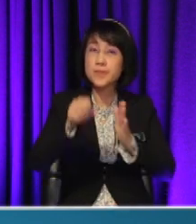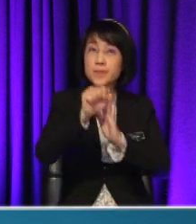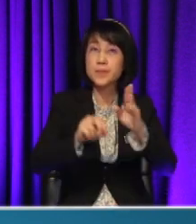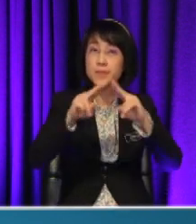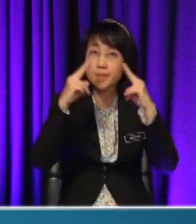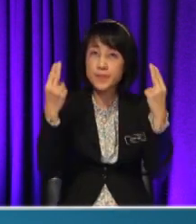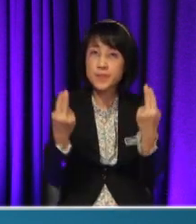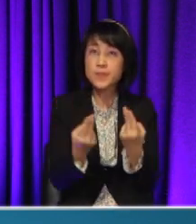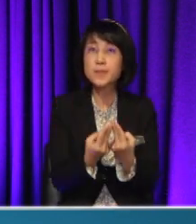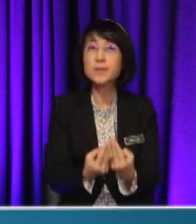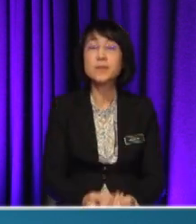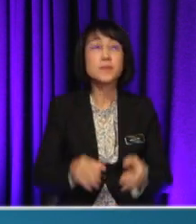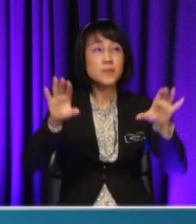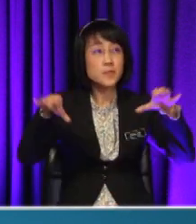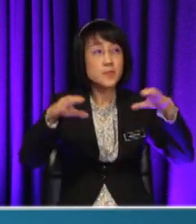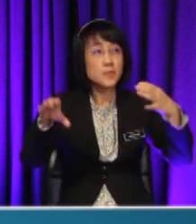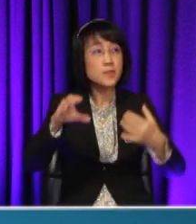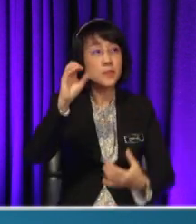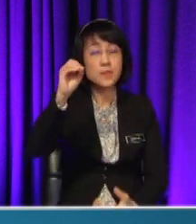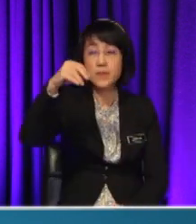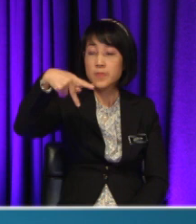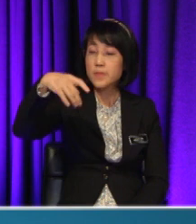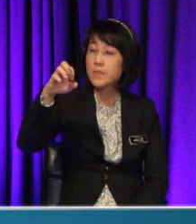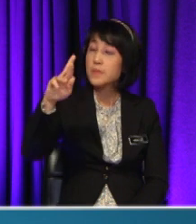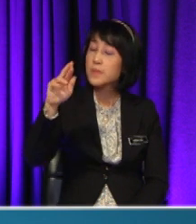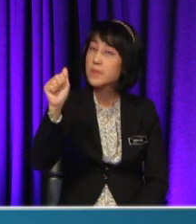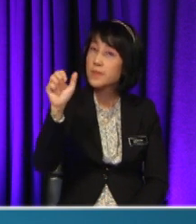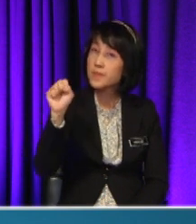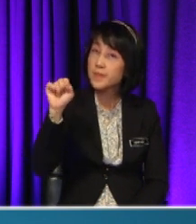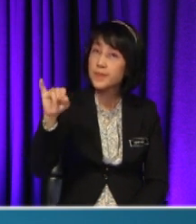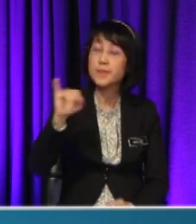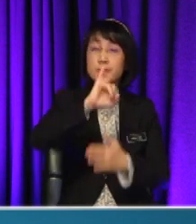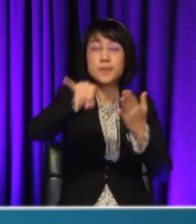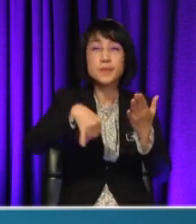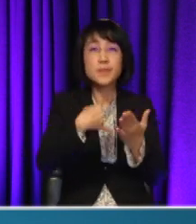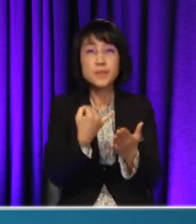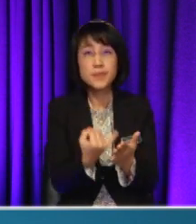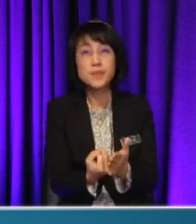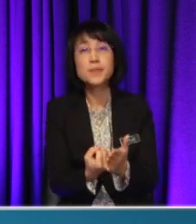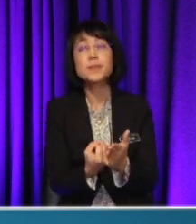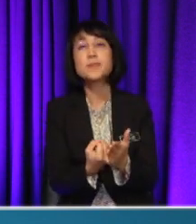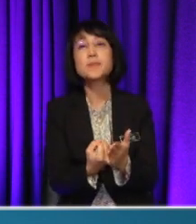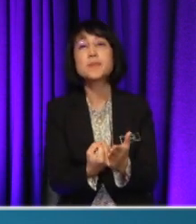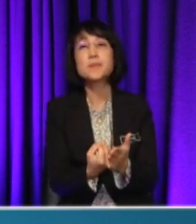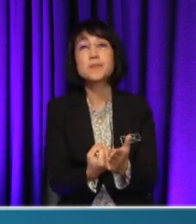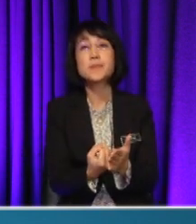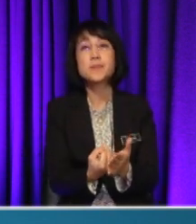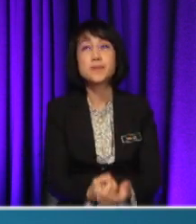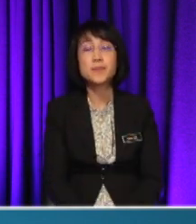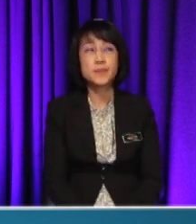operasi buat operasi manipulation jumlah titik betinde di mana kita